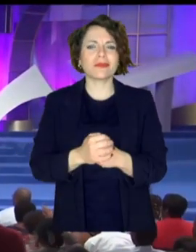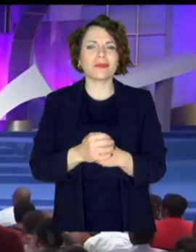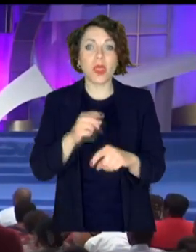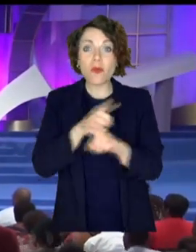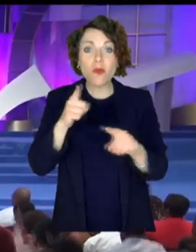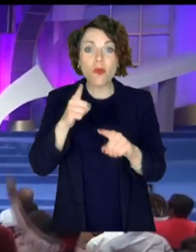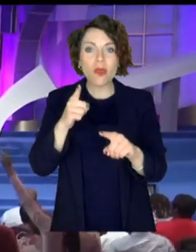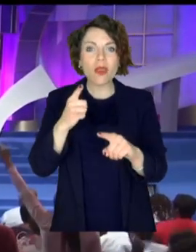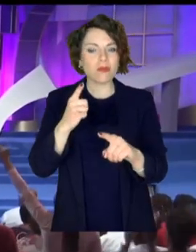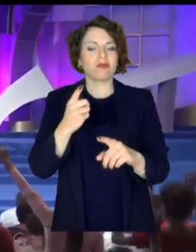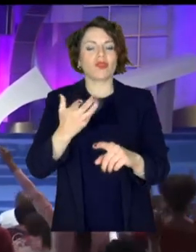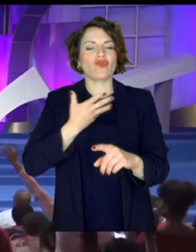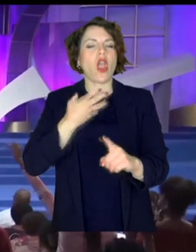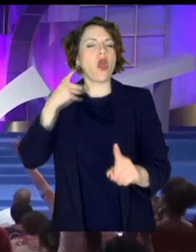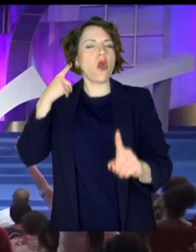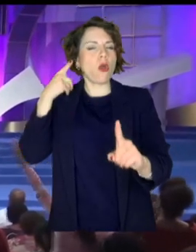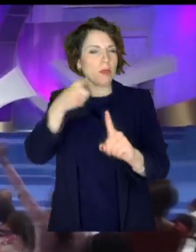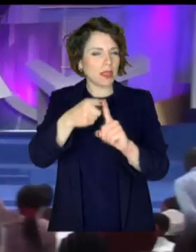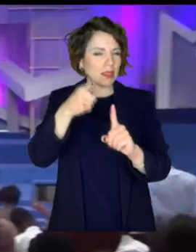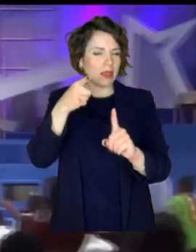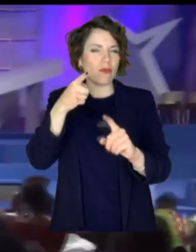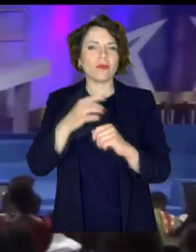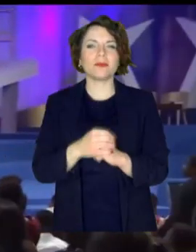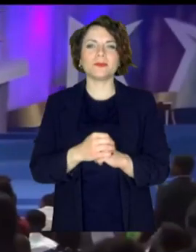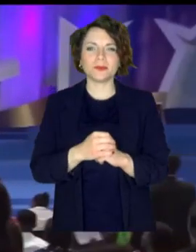lavorerete su qualcosa. Mi state ascoltando?